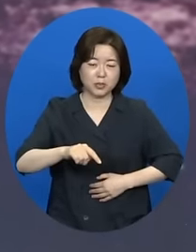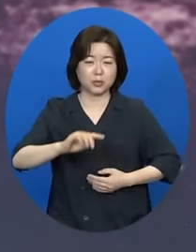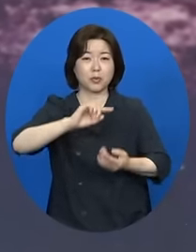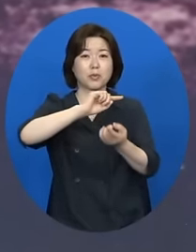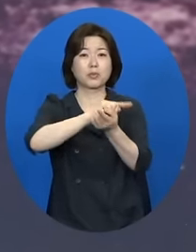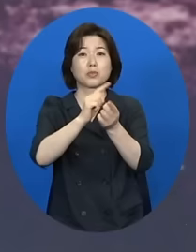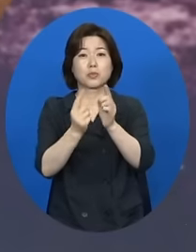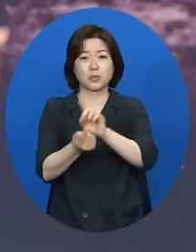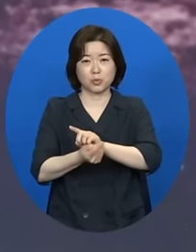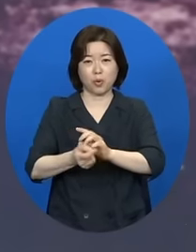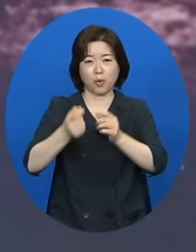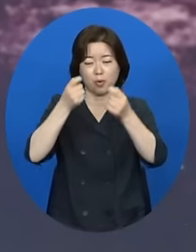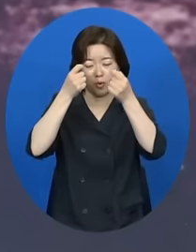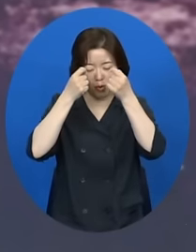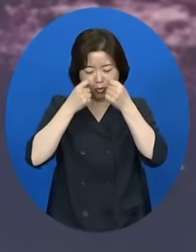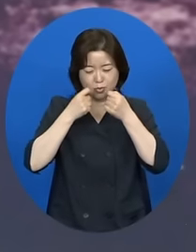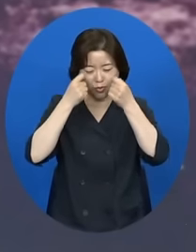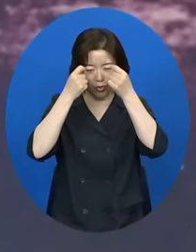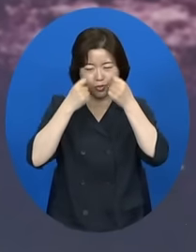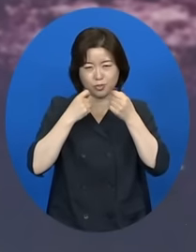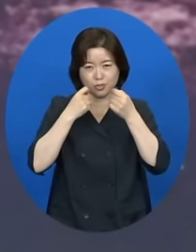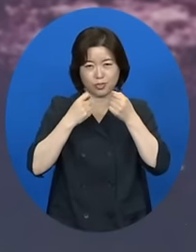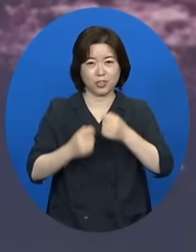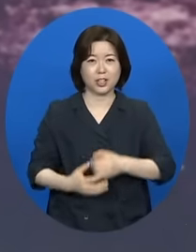서로 우니라.